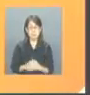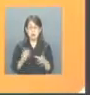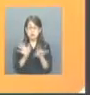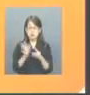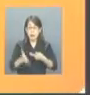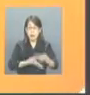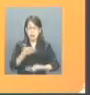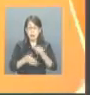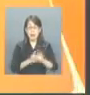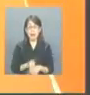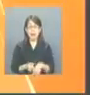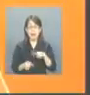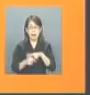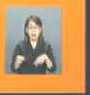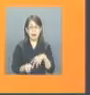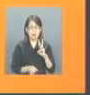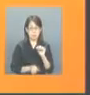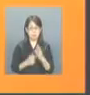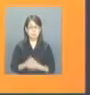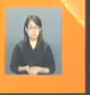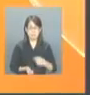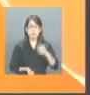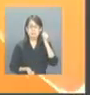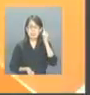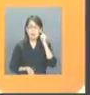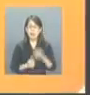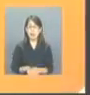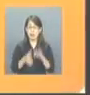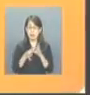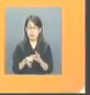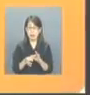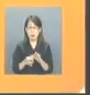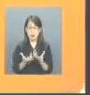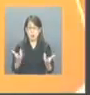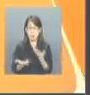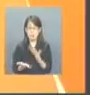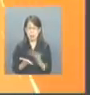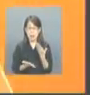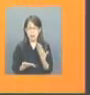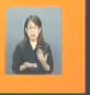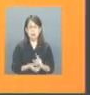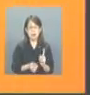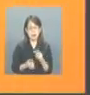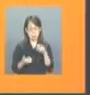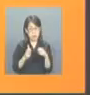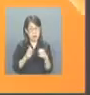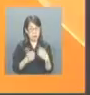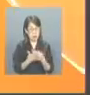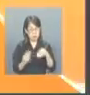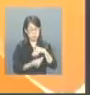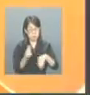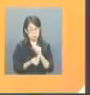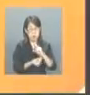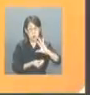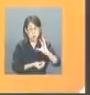ดอลลาร์60เซนต์ต่อ1ออนซ์ค่ะมีความกังวลเรื่องของทั้งเงินเฟ้อนะคะและปัญหาของเศรษฐกิจทั่วโลกที่เริ่มชะลอตัวลง